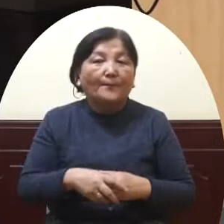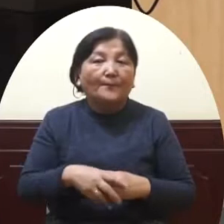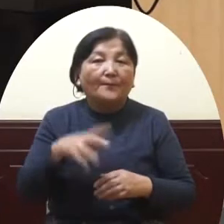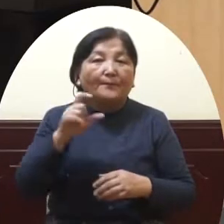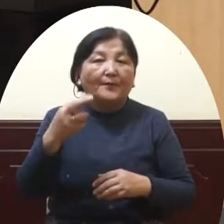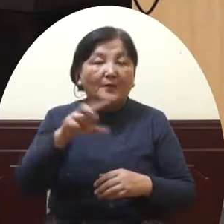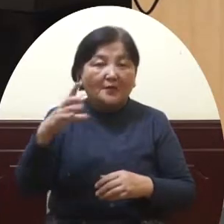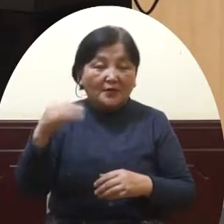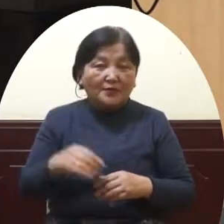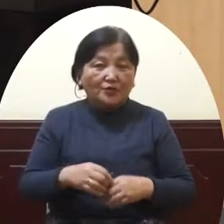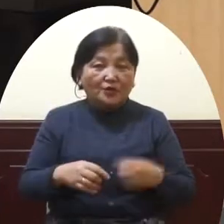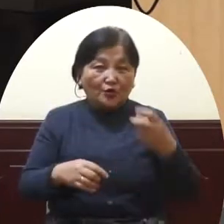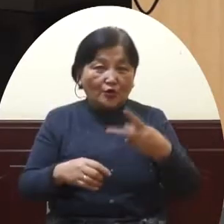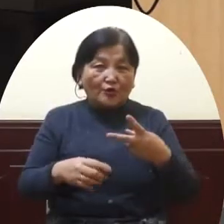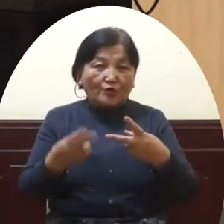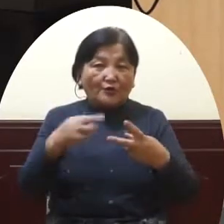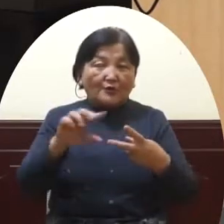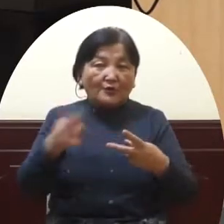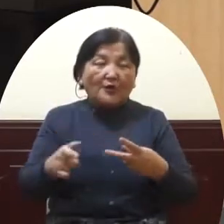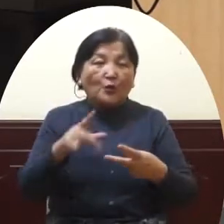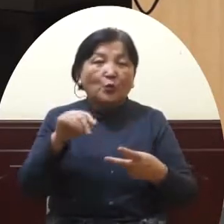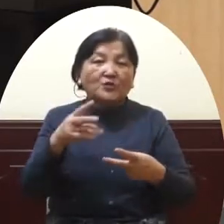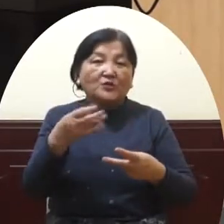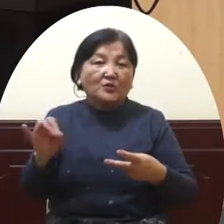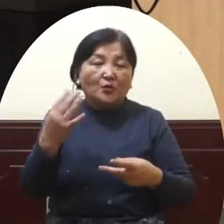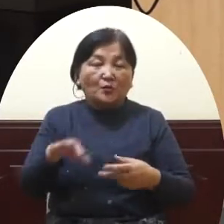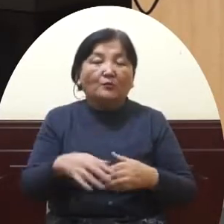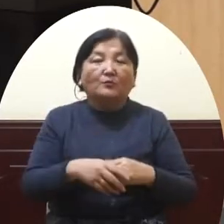мэдээж 2-дагч нөлөө бүхий улс төрийн хүчний хувьд